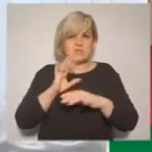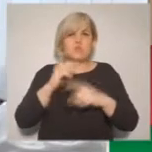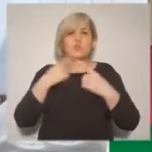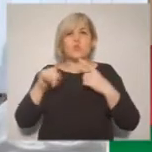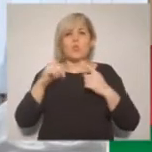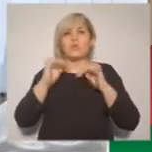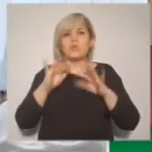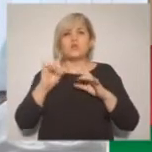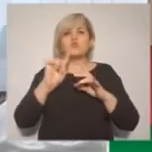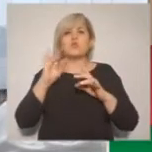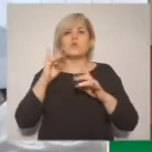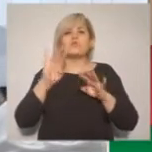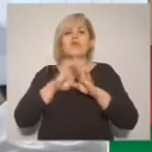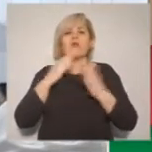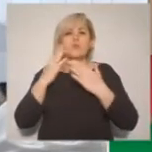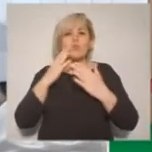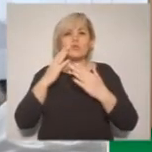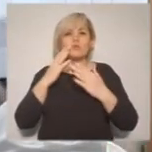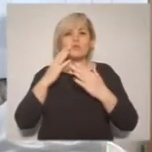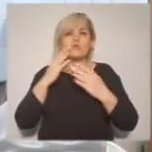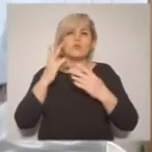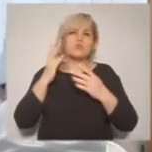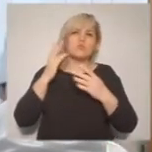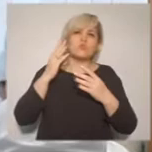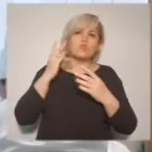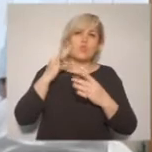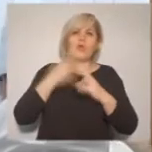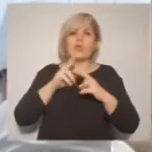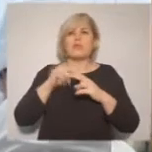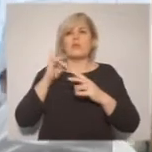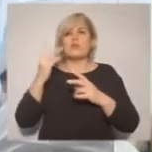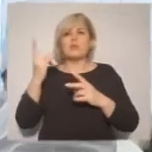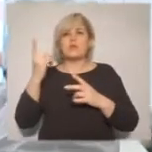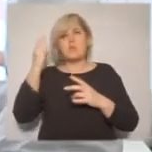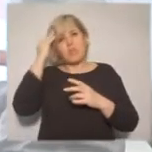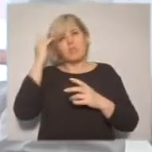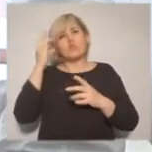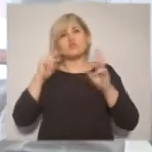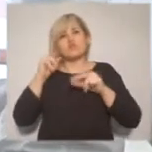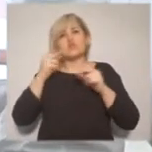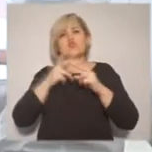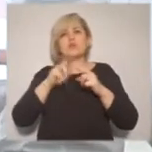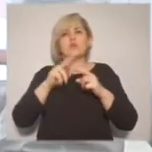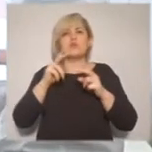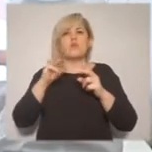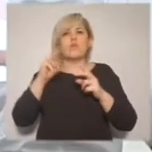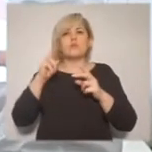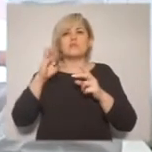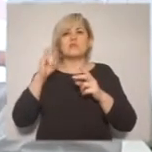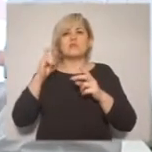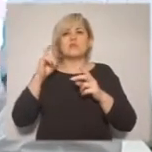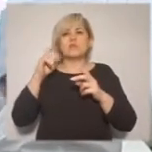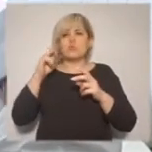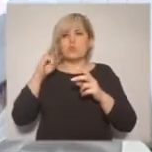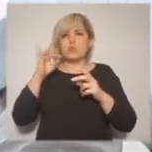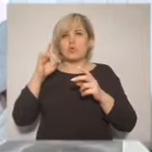это их мнение. Но значит ли это, что эпистархи не причиняют вреда их организму? Причиняют, несомненно,